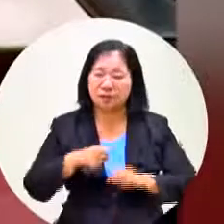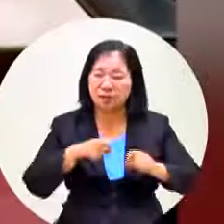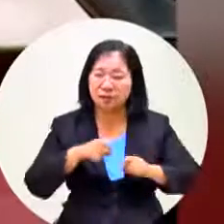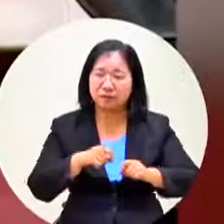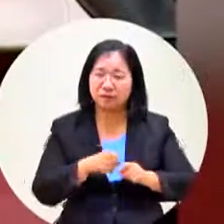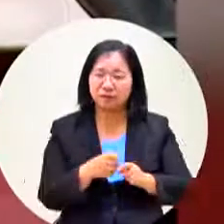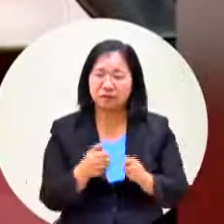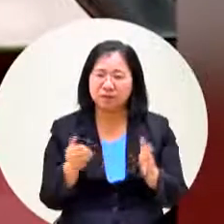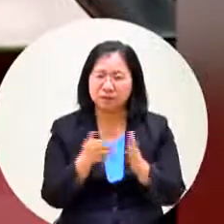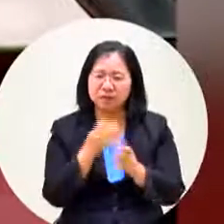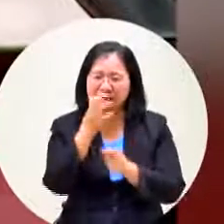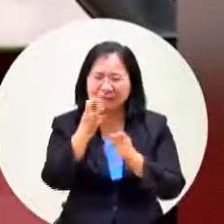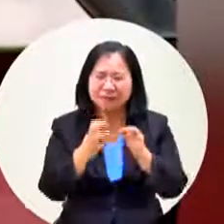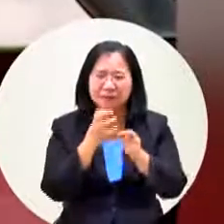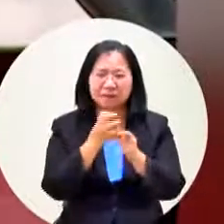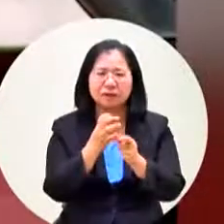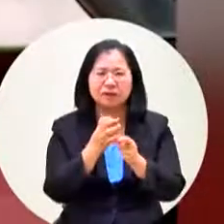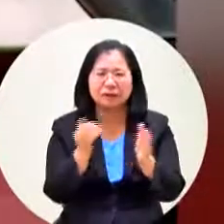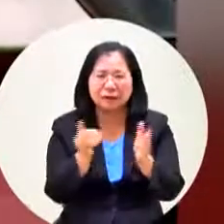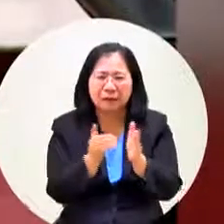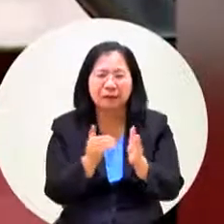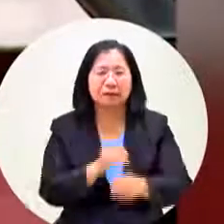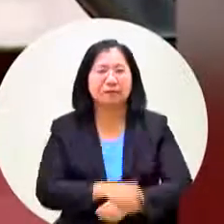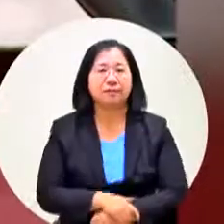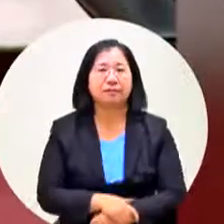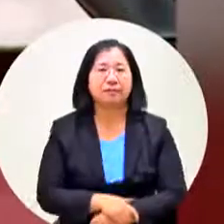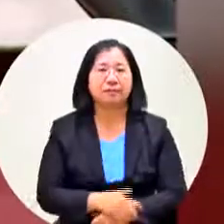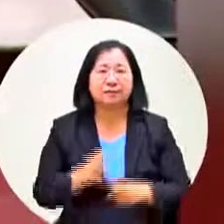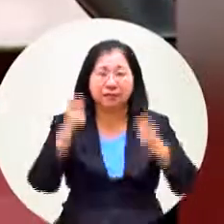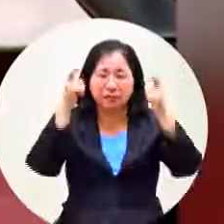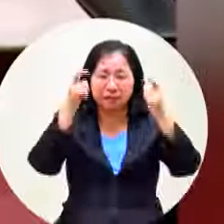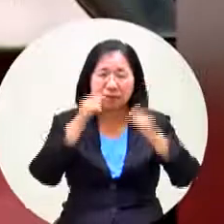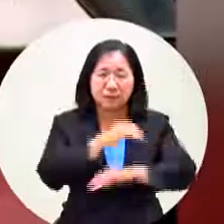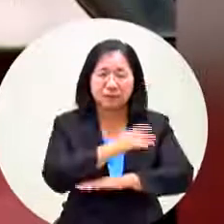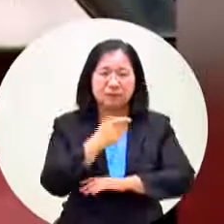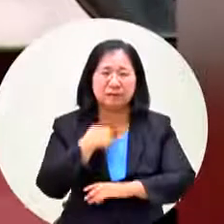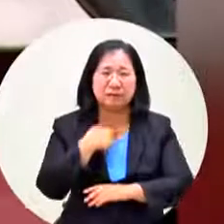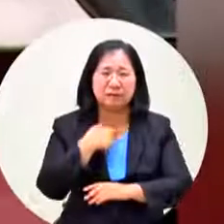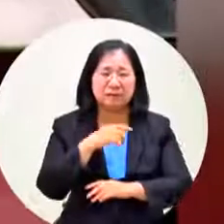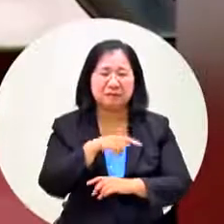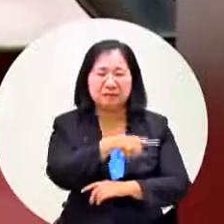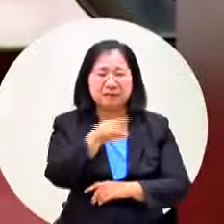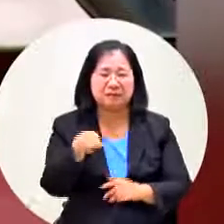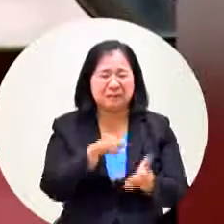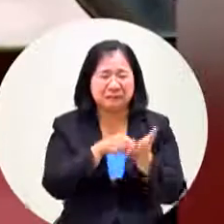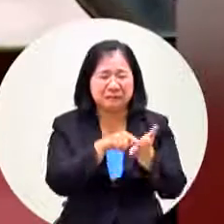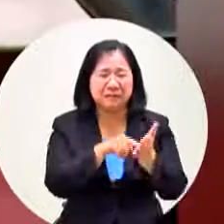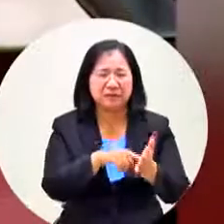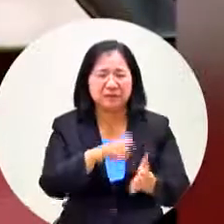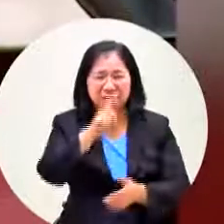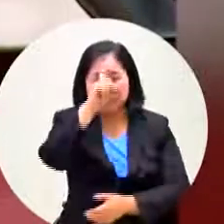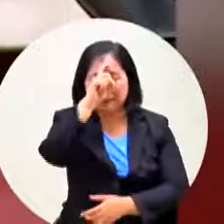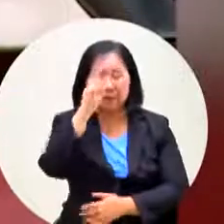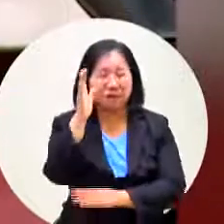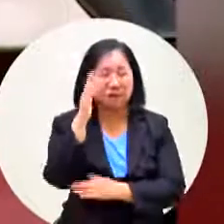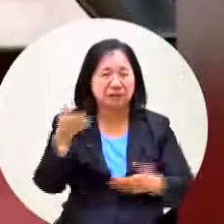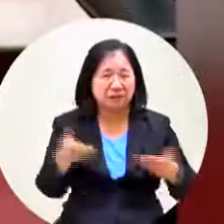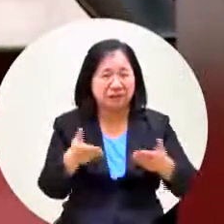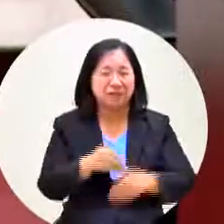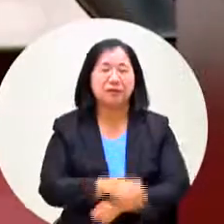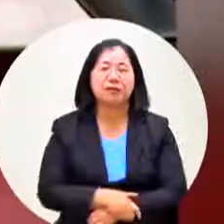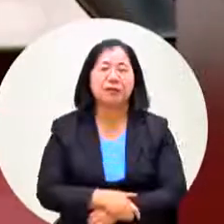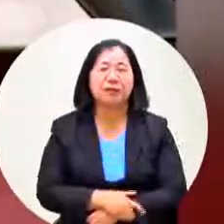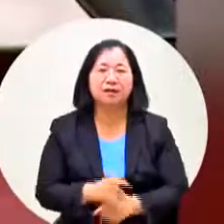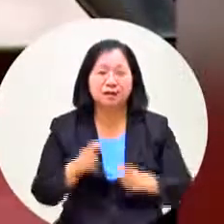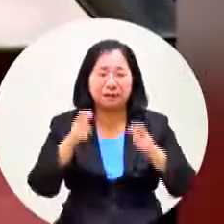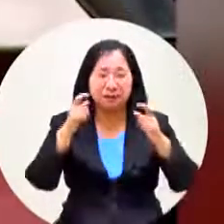吼，甲近目前安尼总，即、這个计划头将近要40年啦吼。高雄县迄